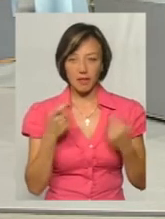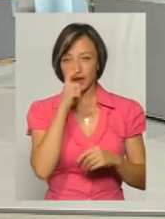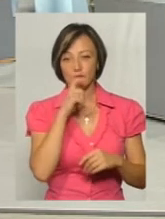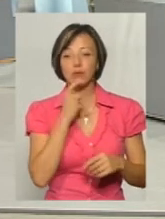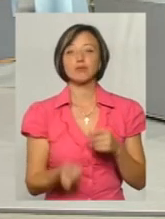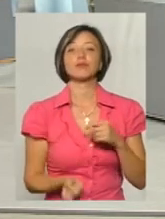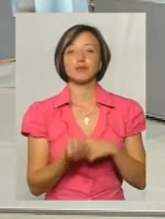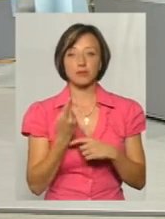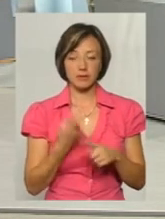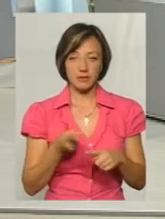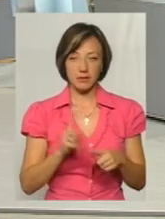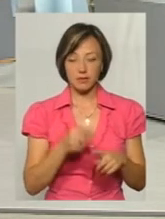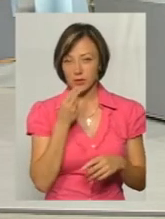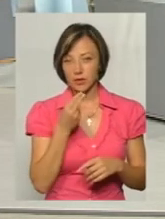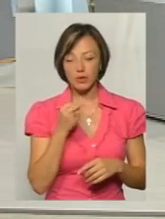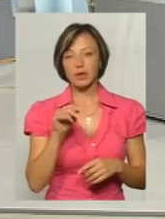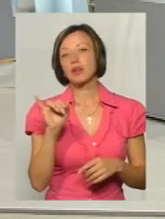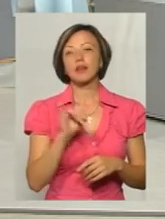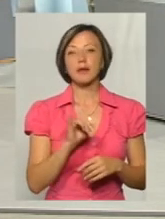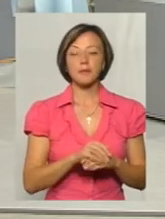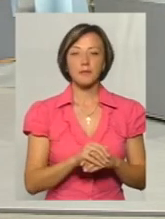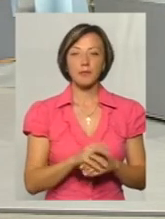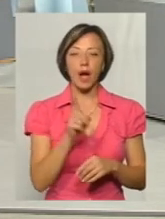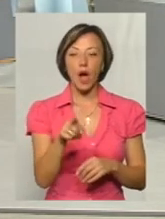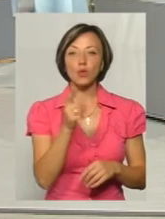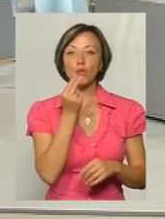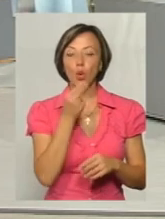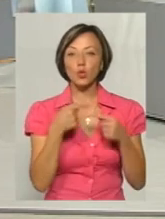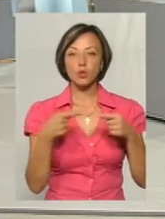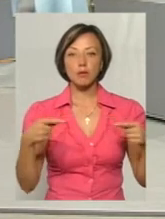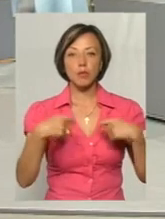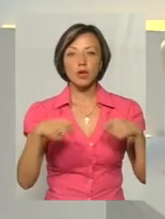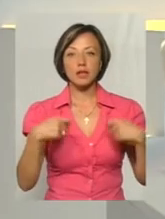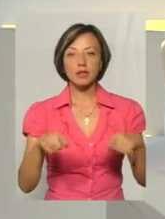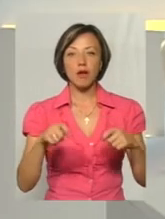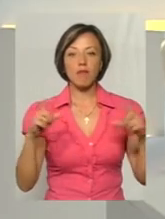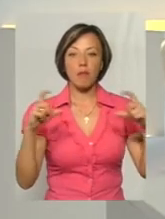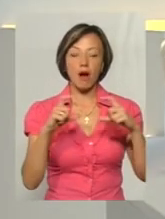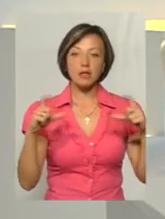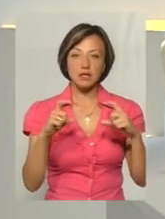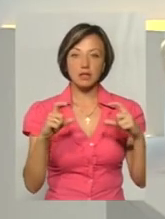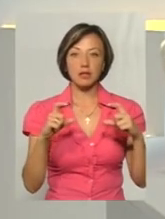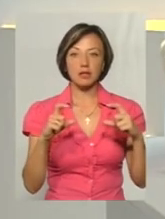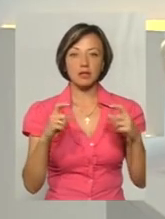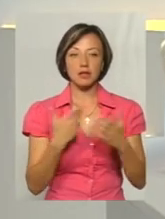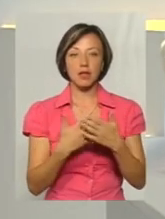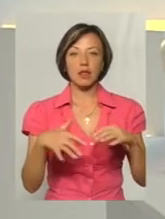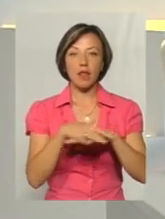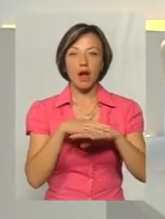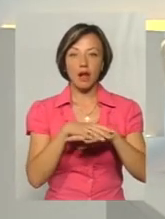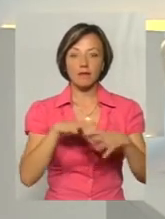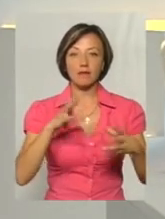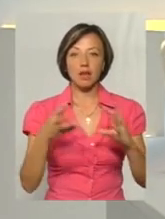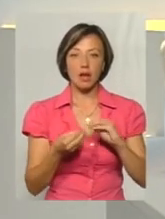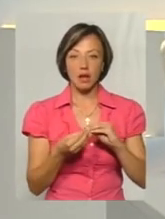незрозумілого походження. І не, Ту продукцію, яка продається у магазинах, на ринках